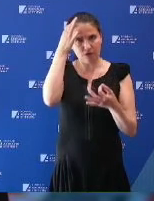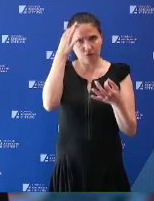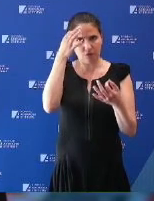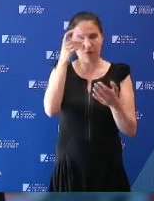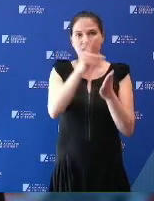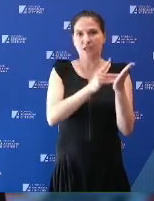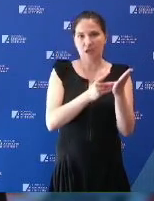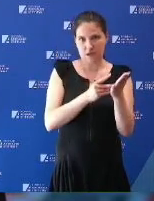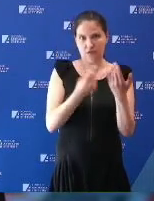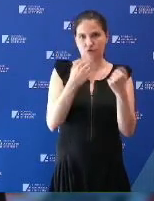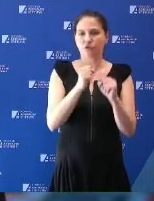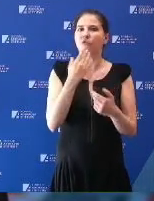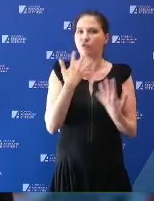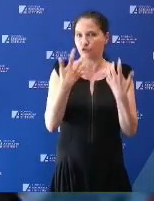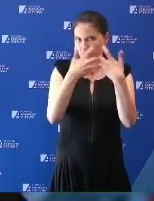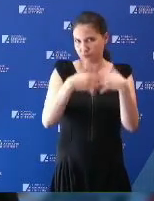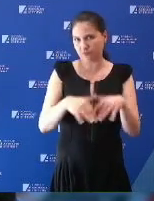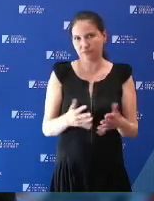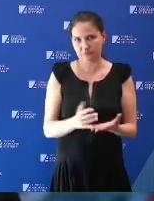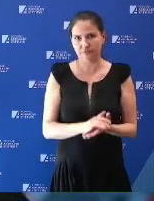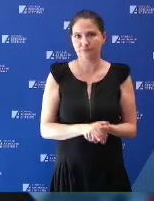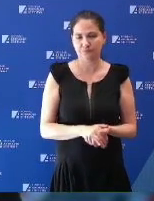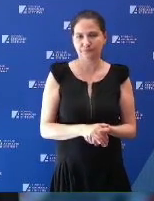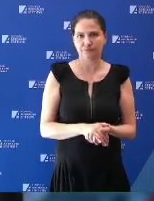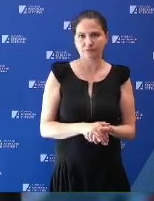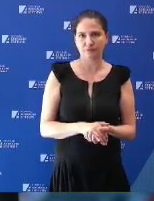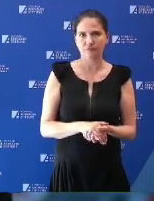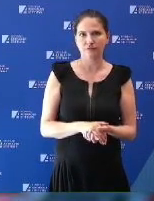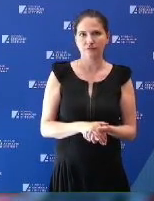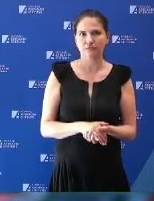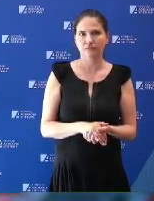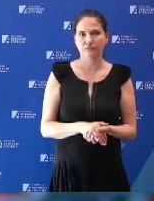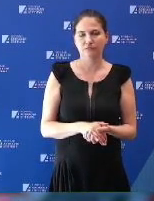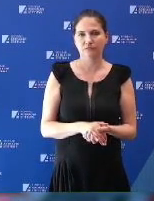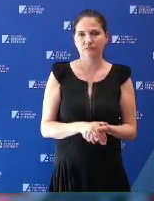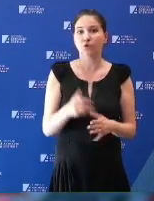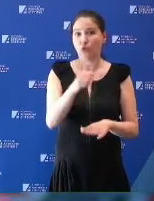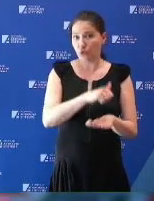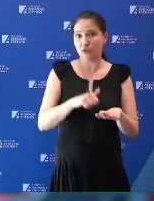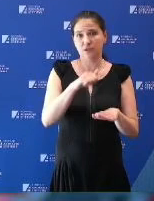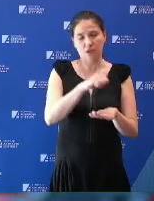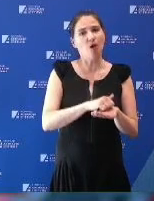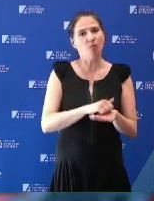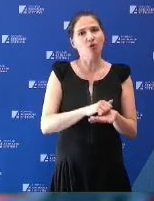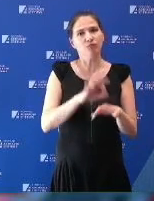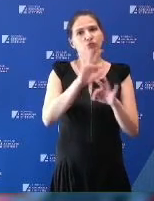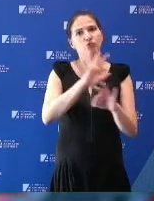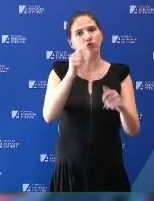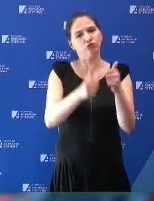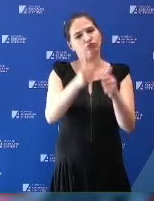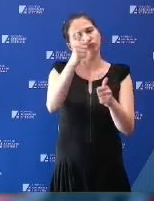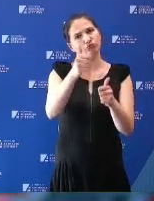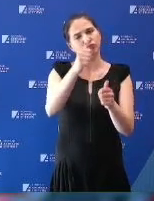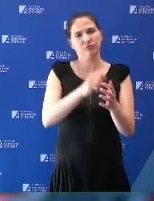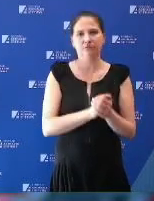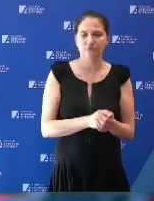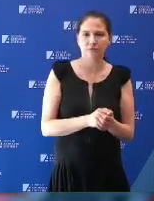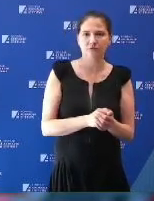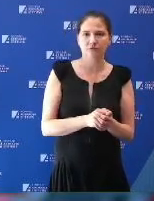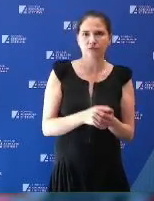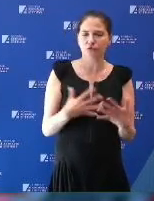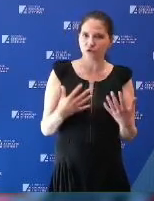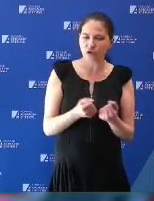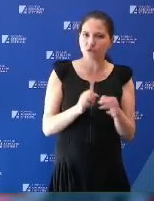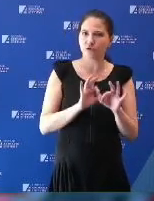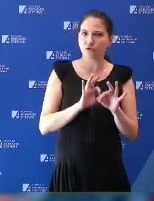Datenschutz miteinander zu vereinbaren. Und da ist Singapur tatsächlich ganz gut. Singapur gelingt es, ein